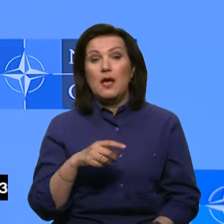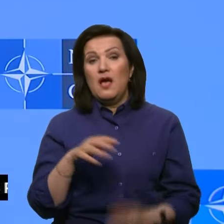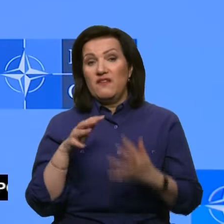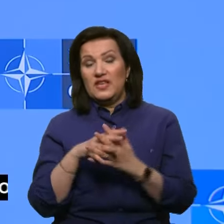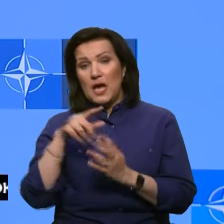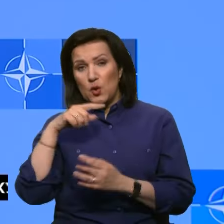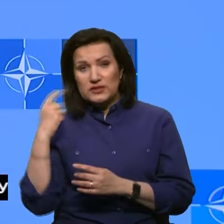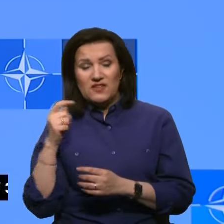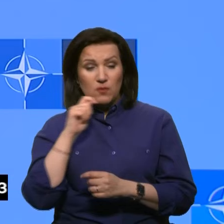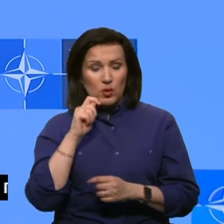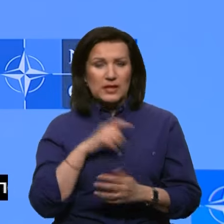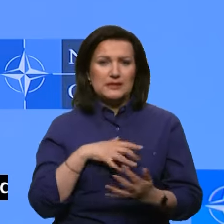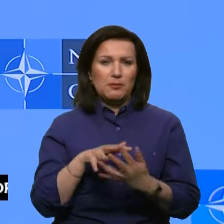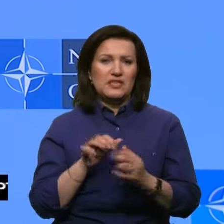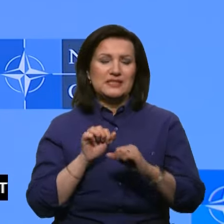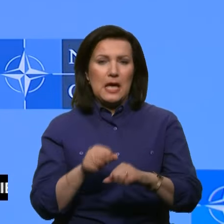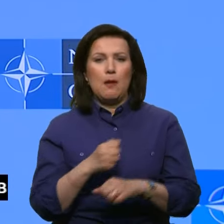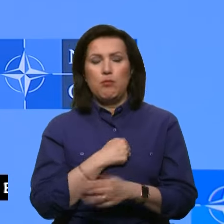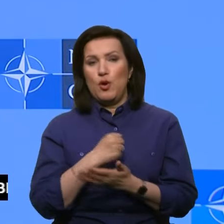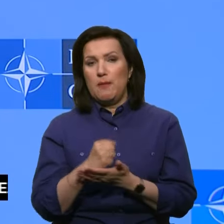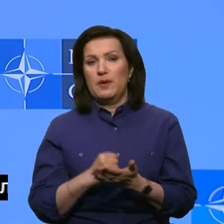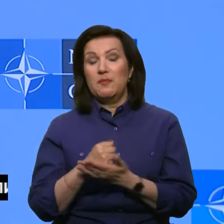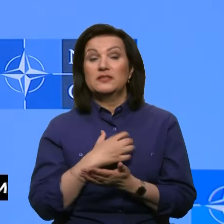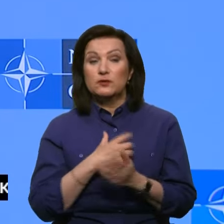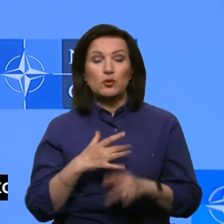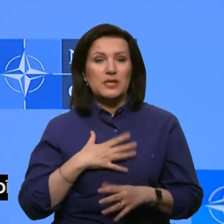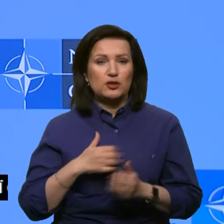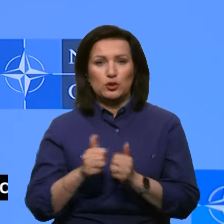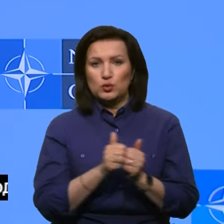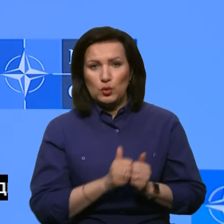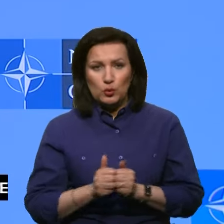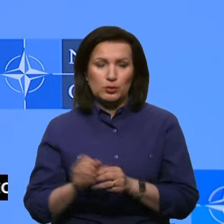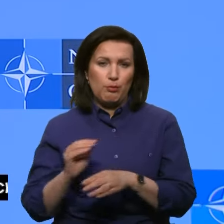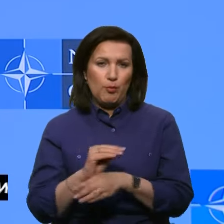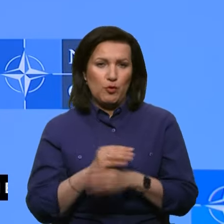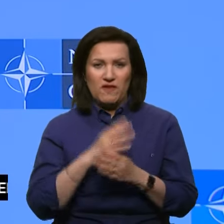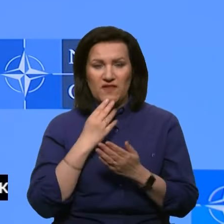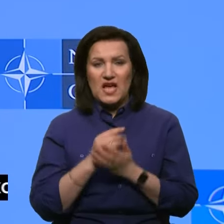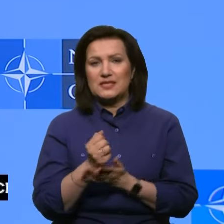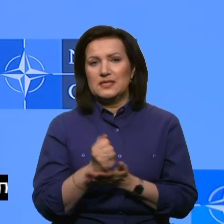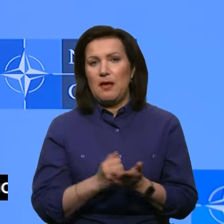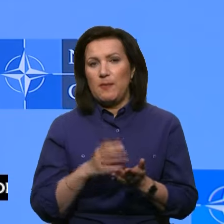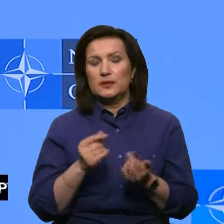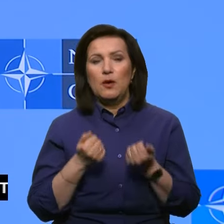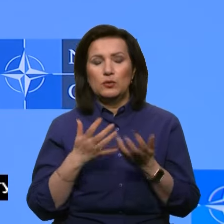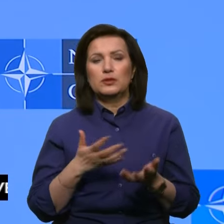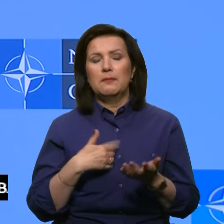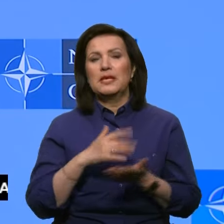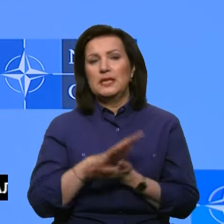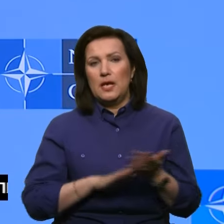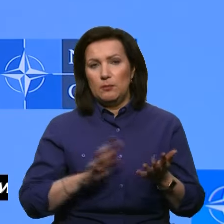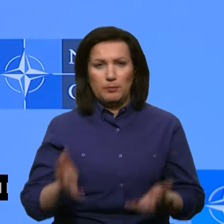Росії в Україні стала битвою за боєприпаси, тому важливо, щоб наші союзники поповнювали власні запаси, оскільки ми й